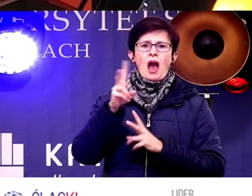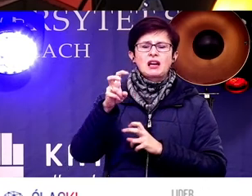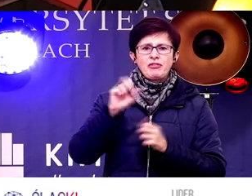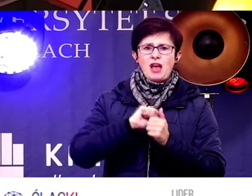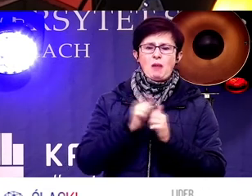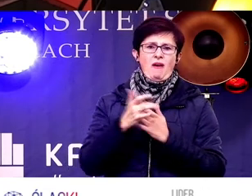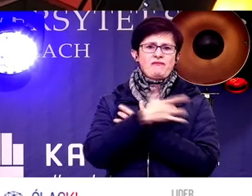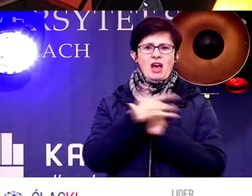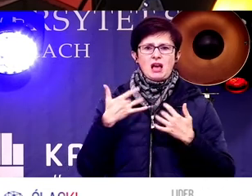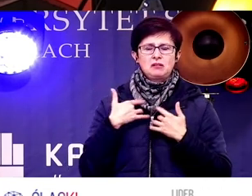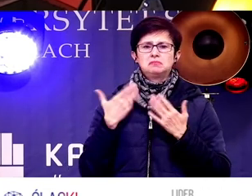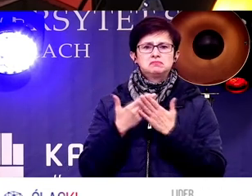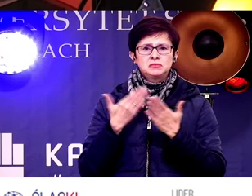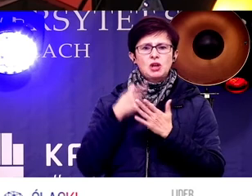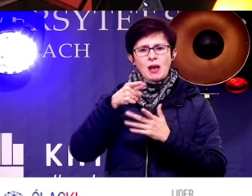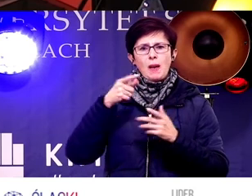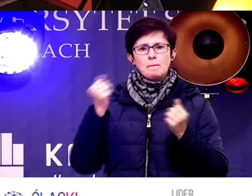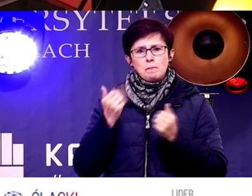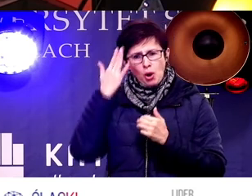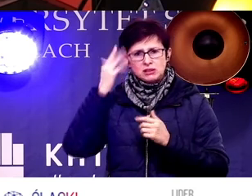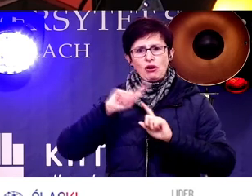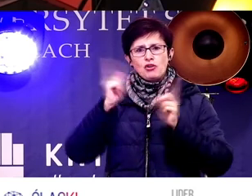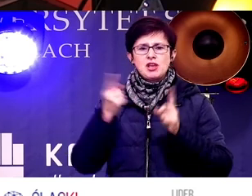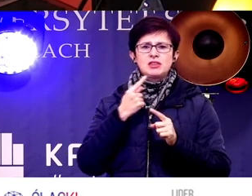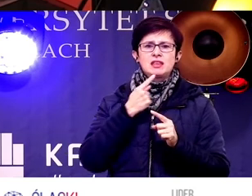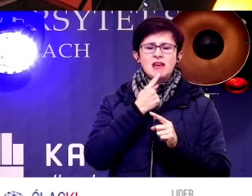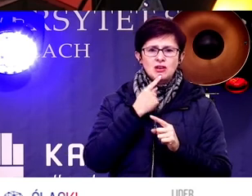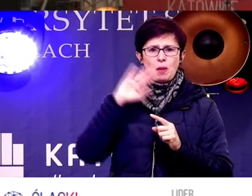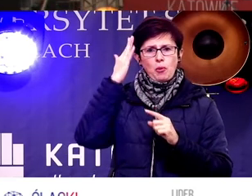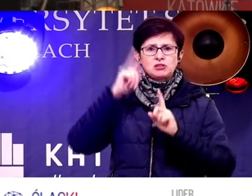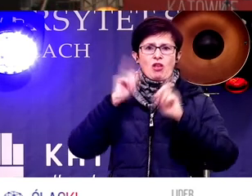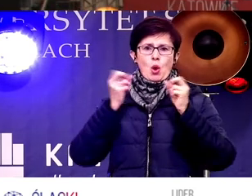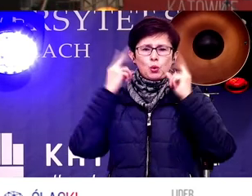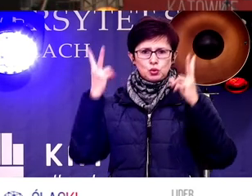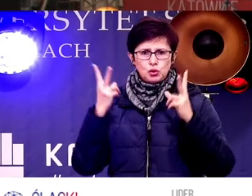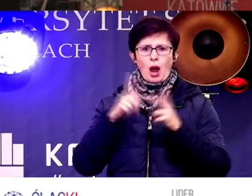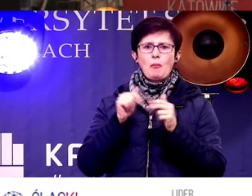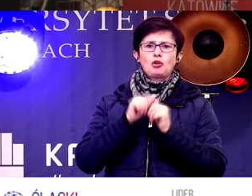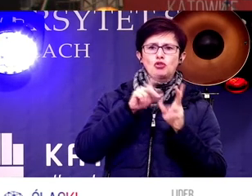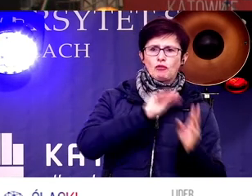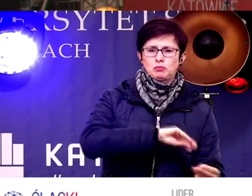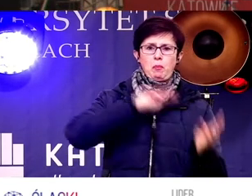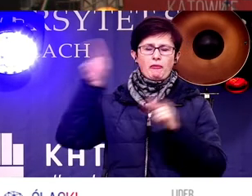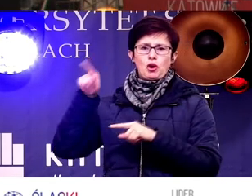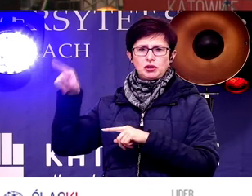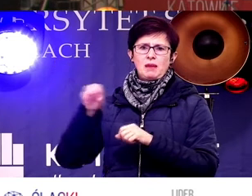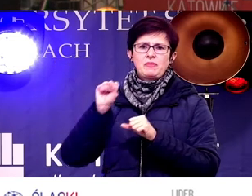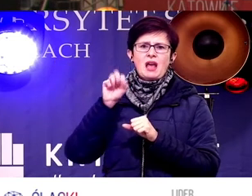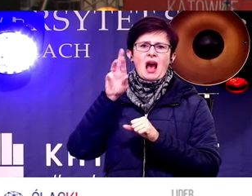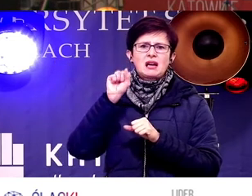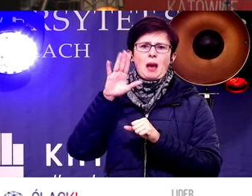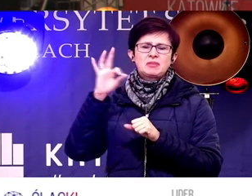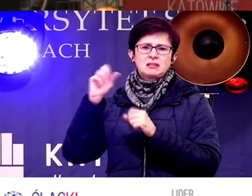żeby zupełnie poznał inny świat, nauczył się innego języka, inną kulturę poznał. Potem znowu jedzie do kraju arabskiego, a potem znowu zupełnie gdzie indziej.